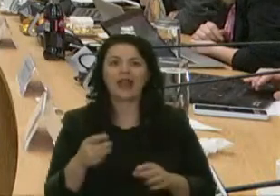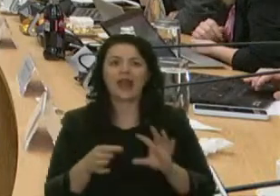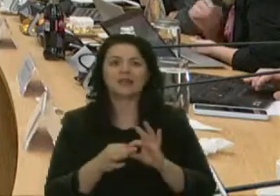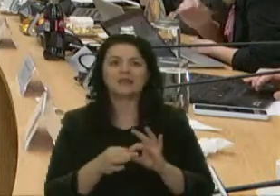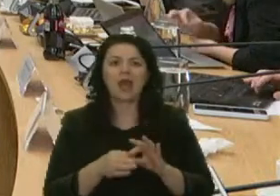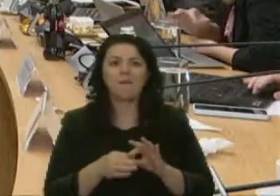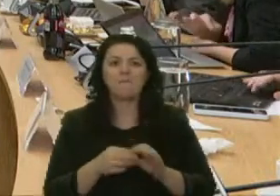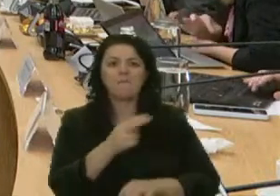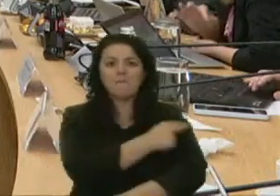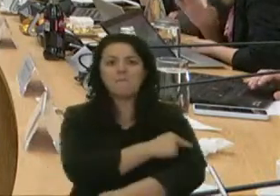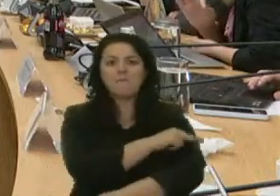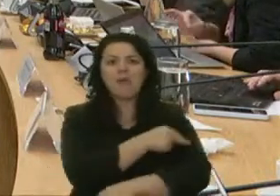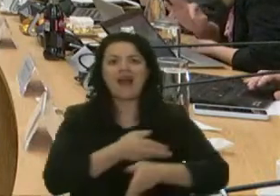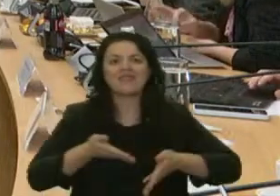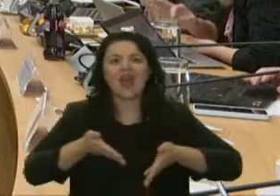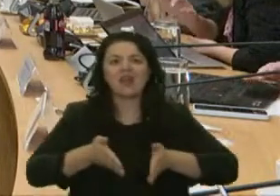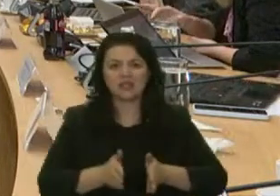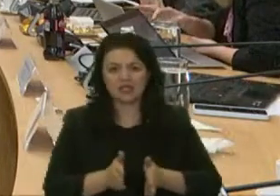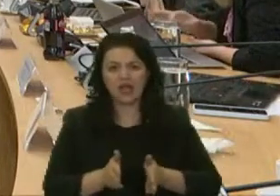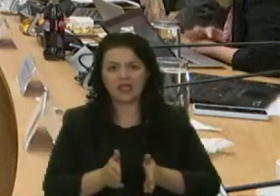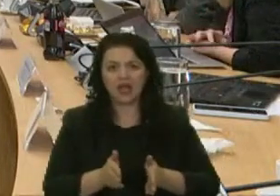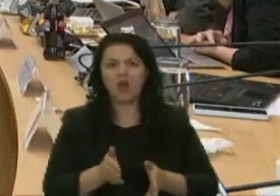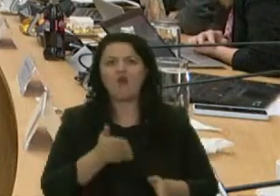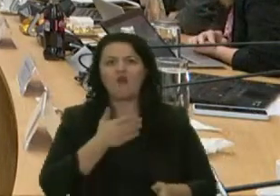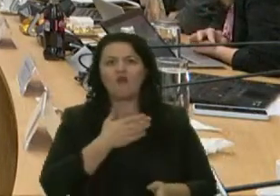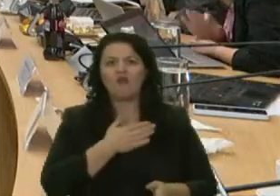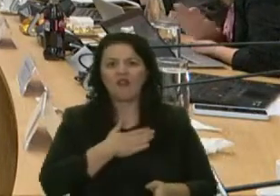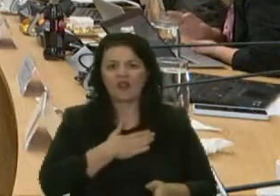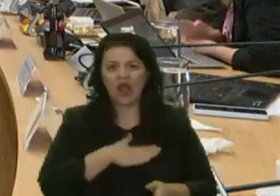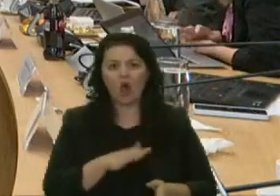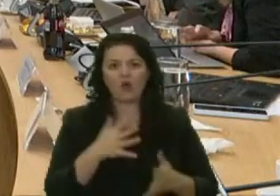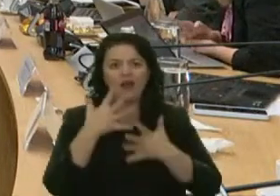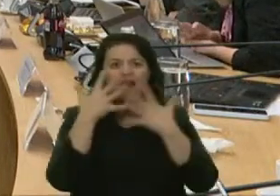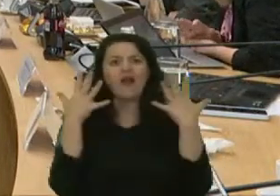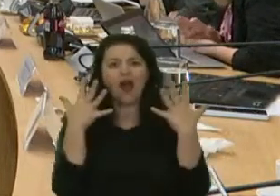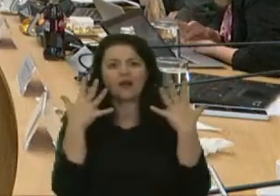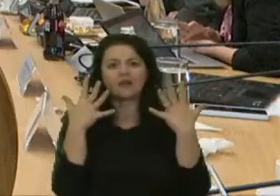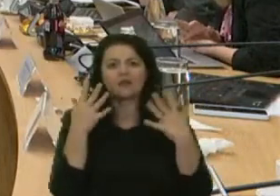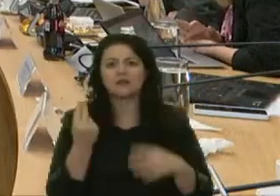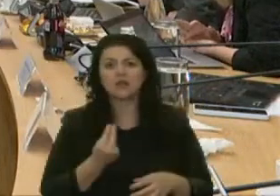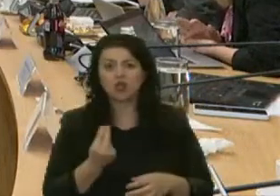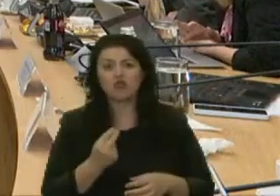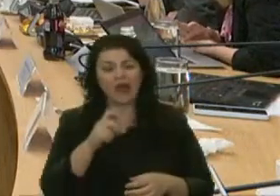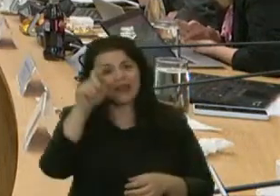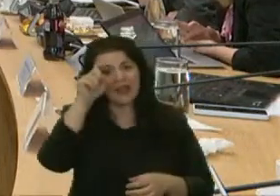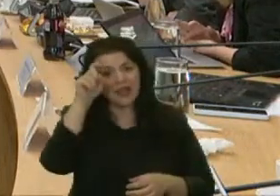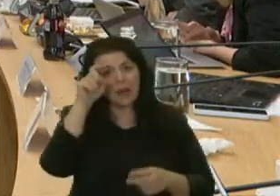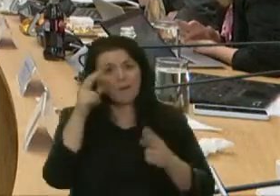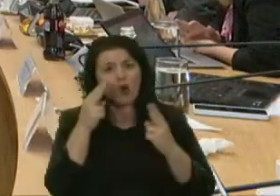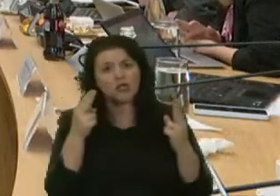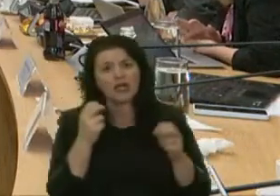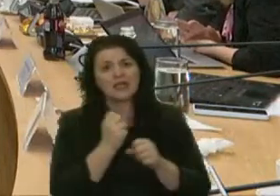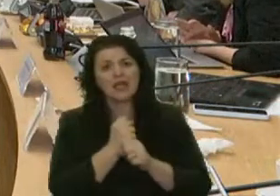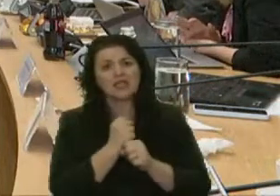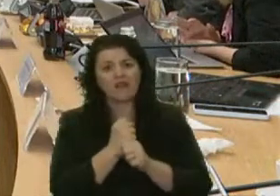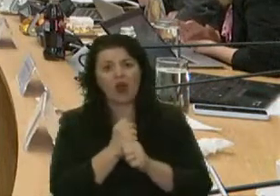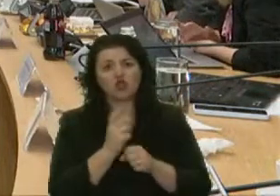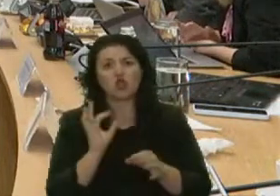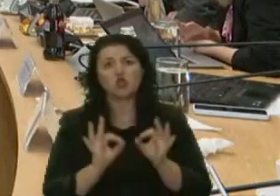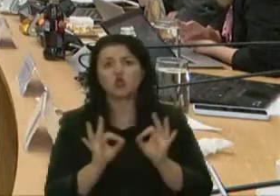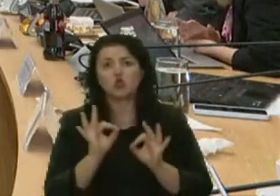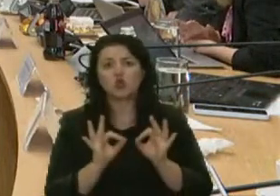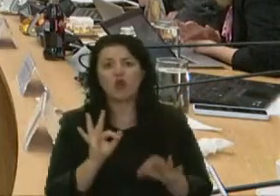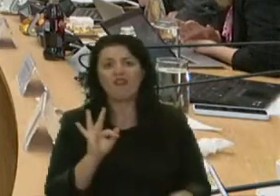și aici aș vrea să fie foarte clar De ce consider că este important să facem acest studiu de